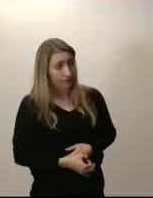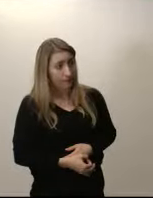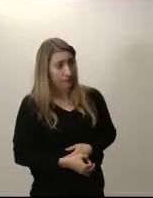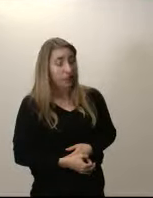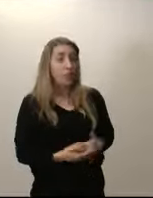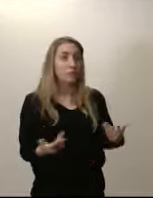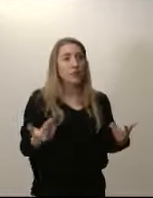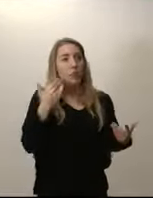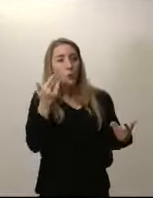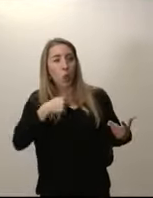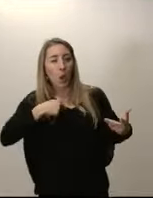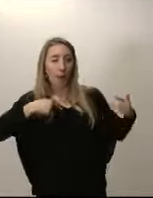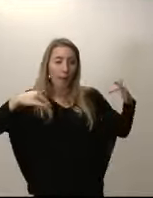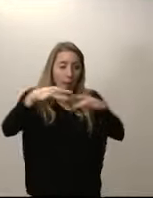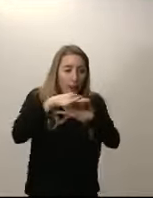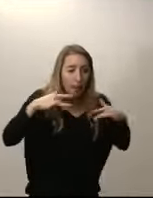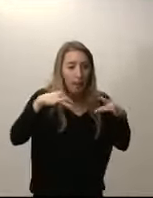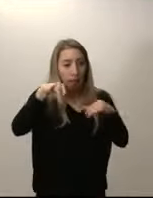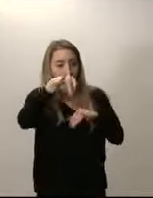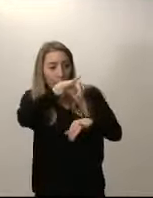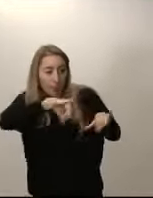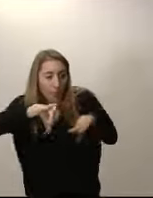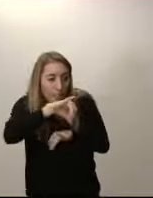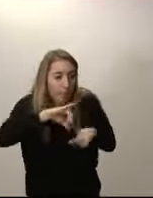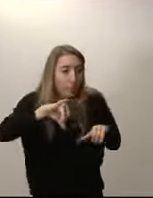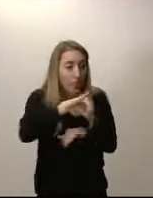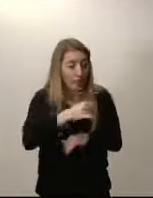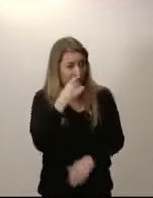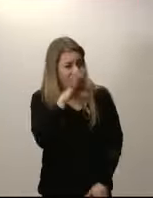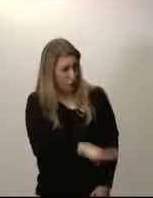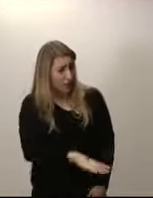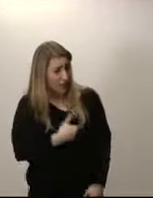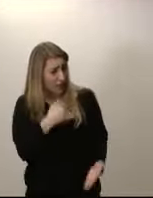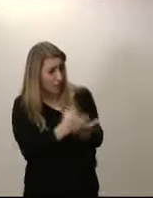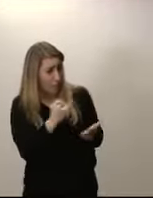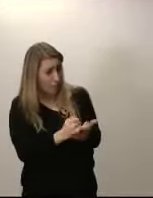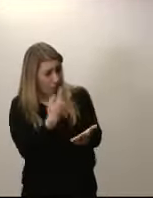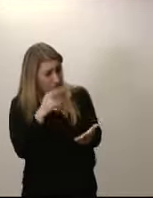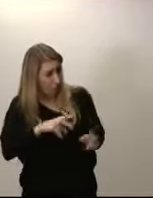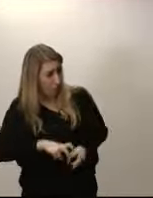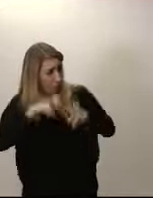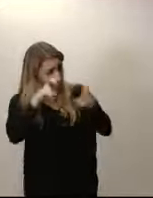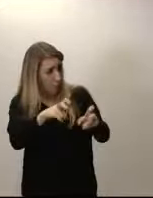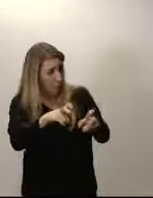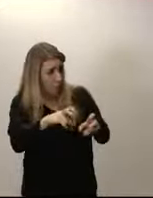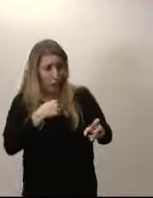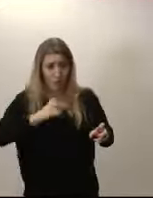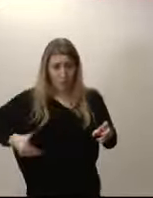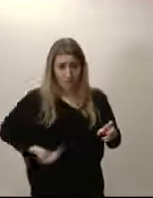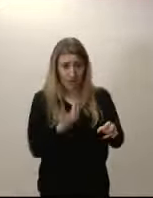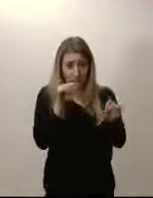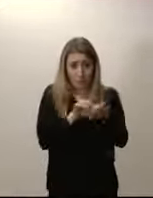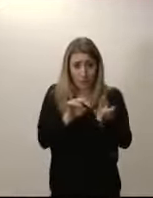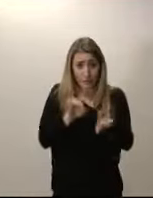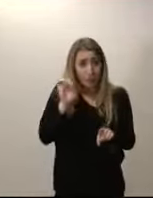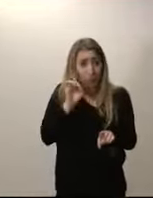conception machiavélique que vous nous prêtez, est-ce qu'on aurait augmenté les impôts dont nous-mêmes nous sommes les premières victimes, puisque nous habitons, comme vous le